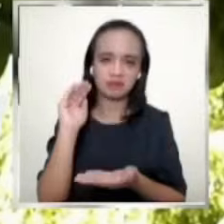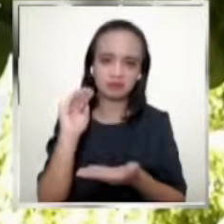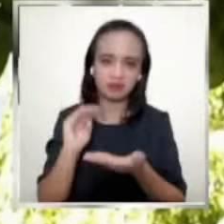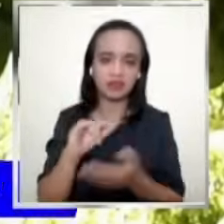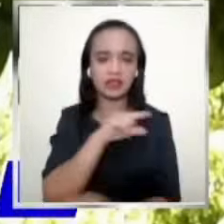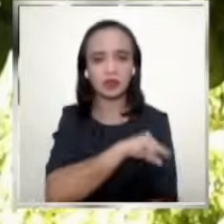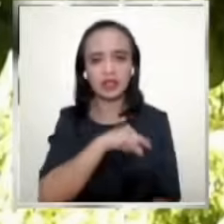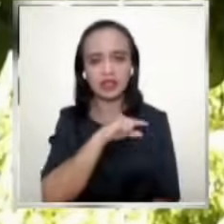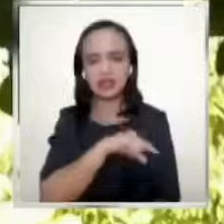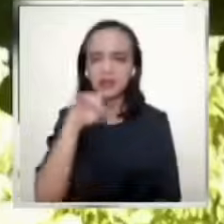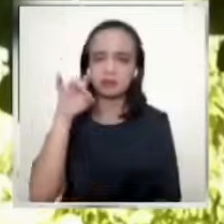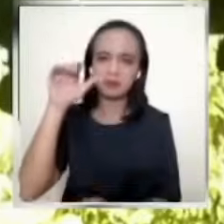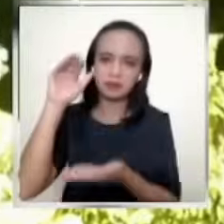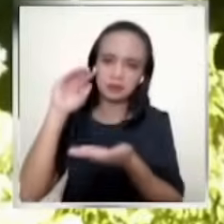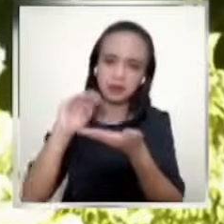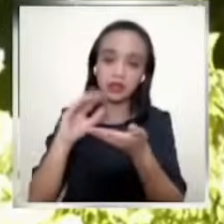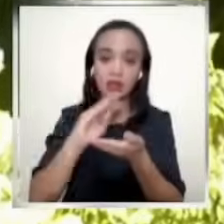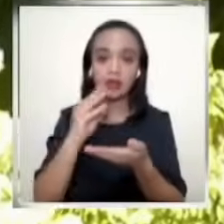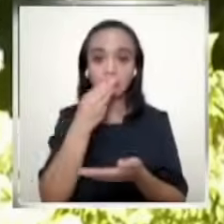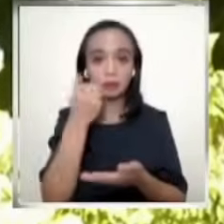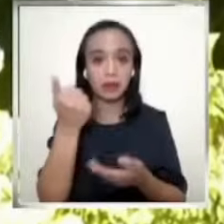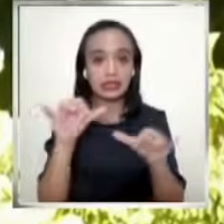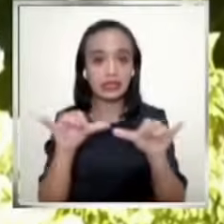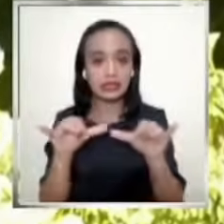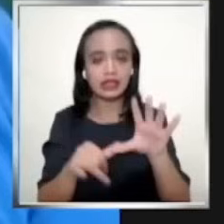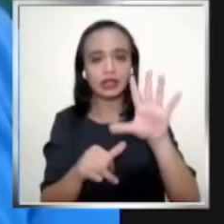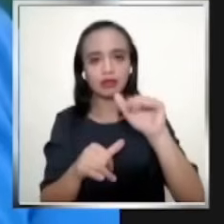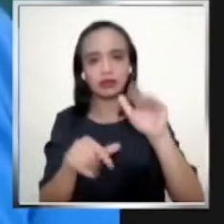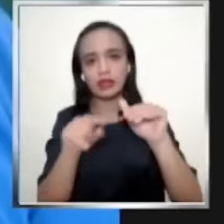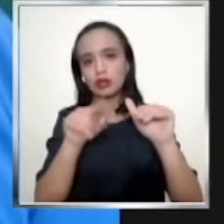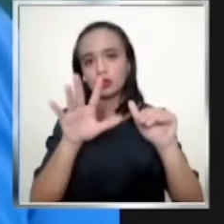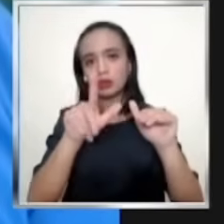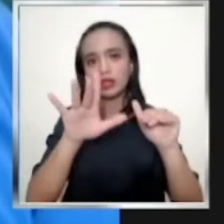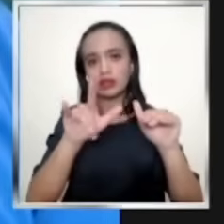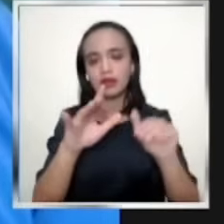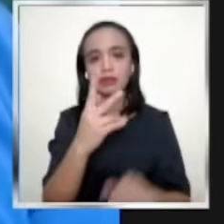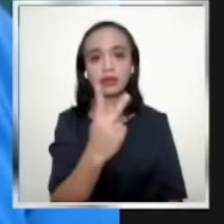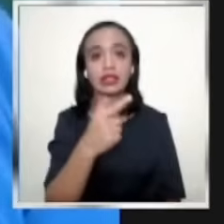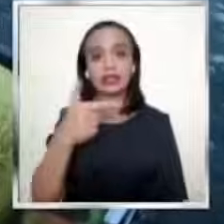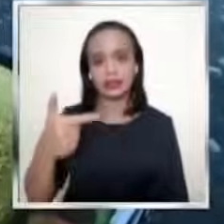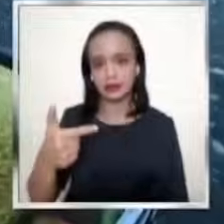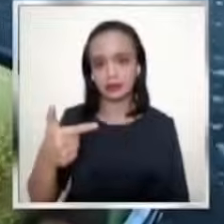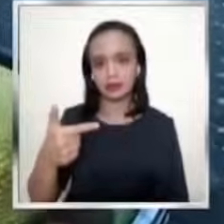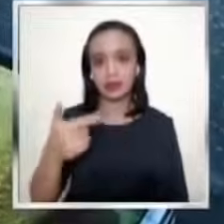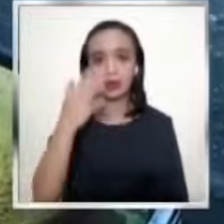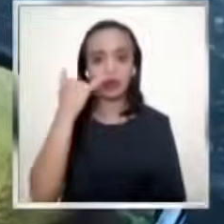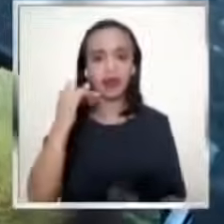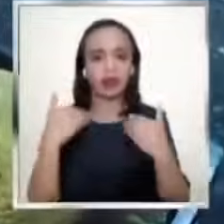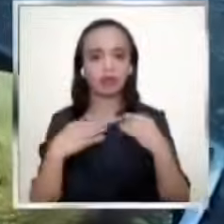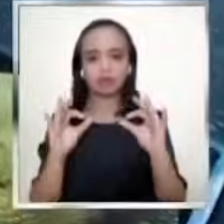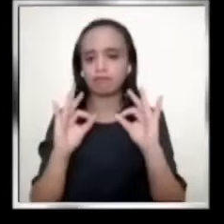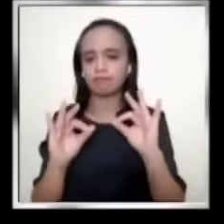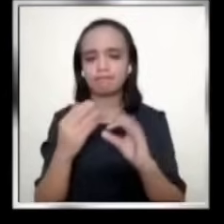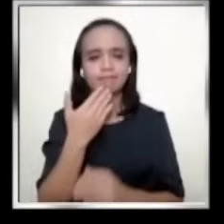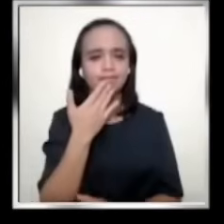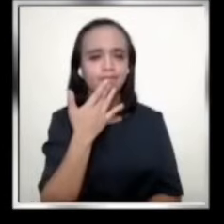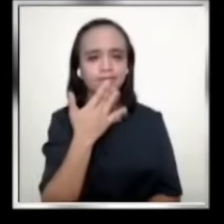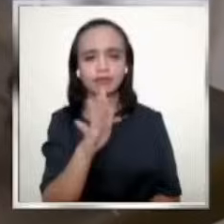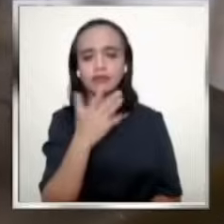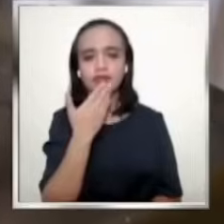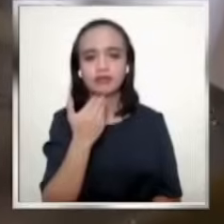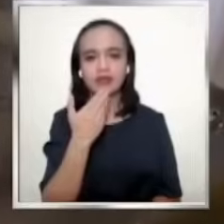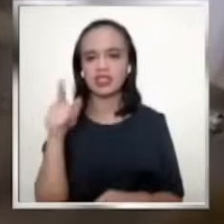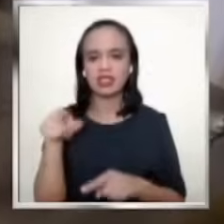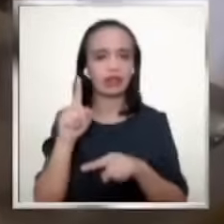for jackfruit is around 15 to 25 kilograms per fruit so that it will have the optimum sweetness. Dahil hindi nila ito mabenta para hindi